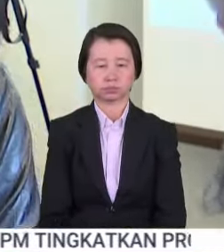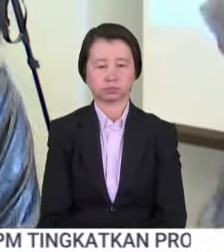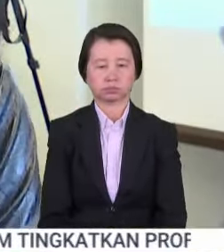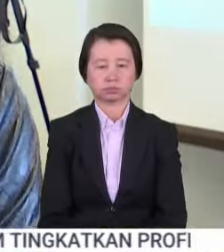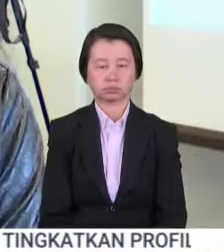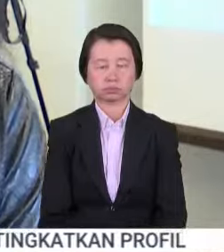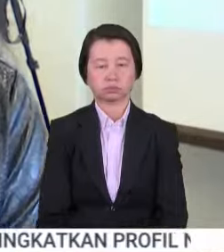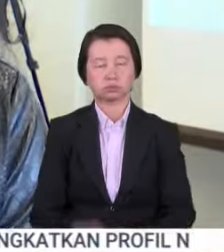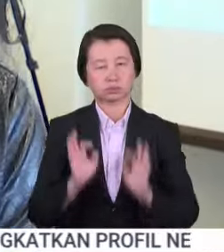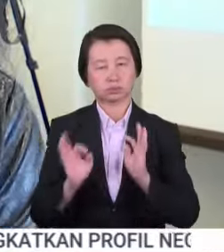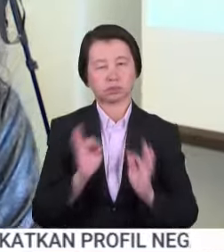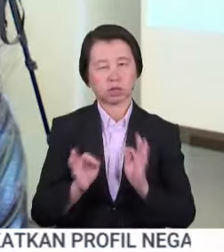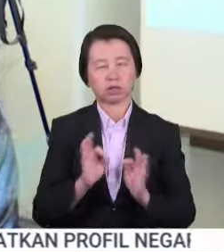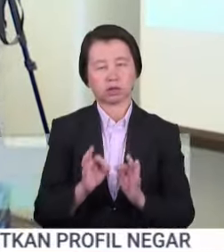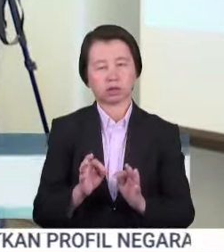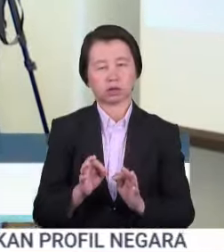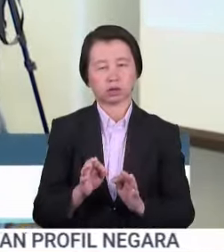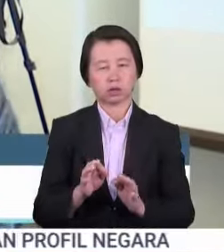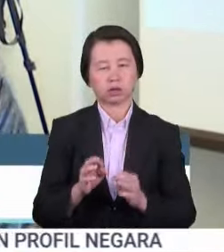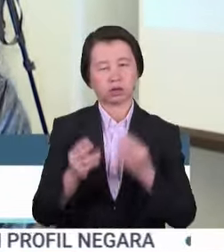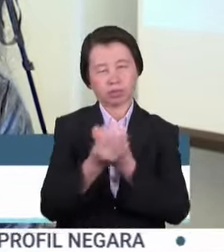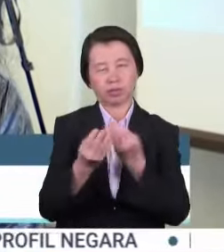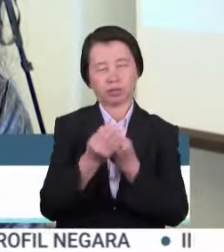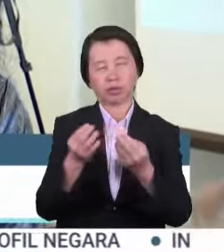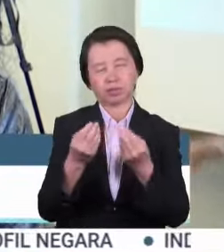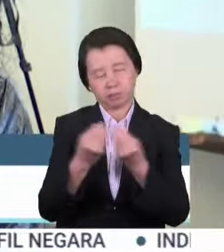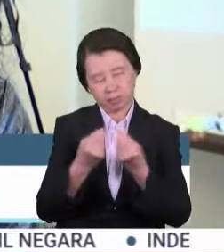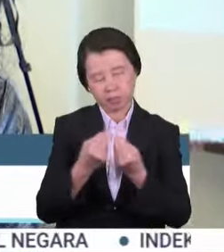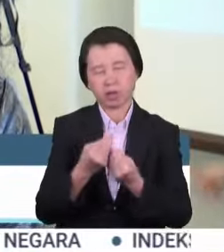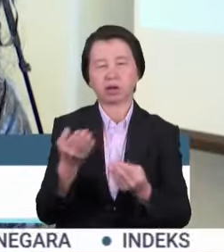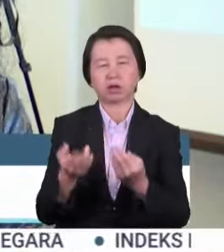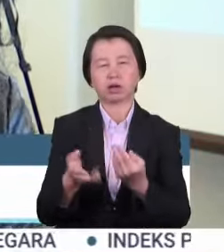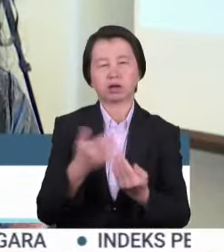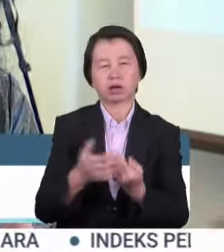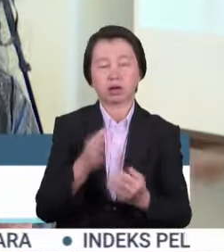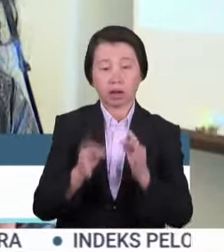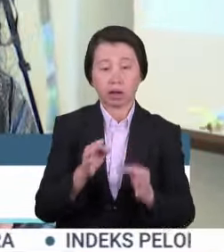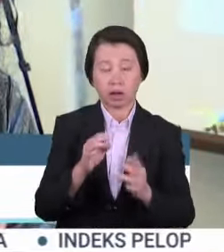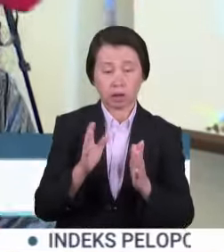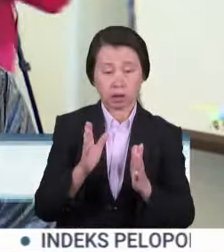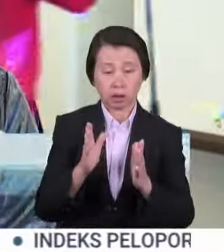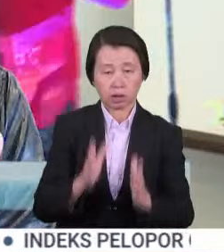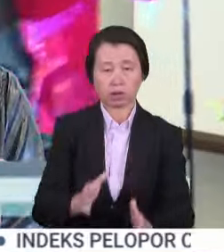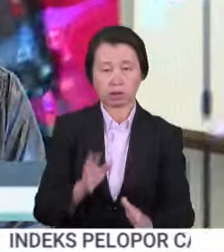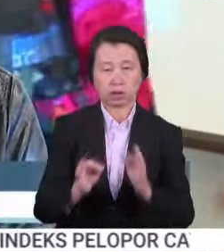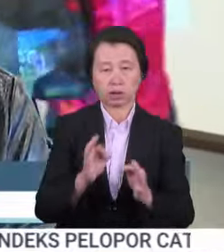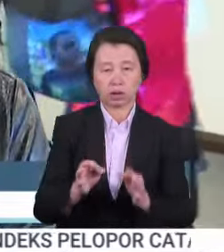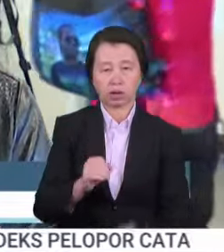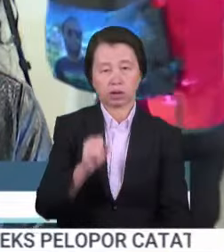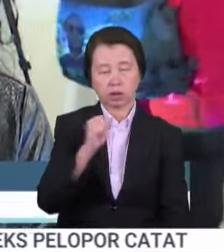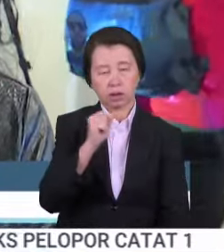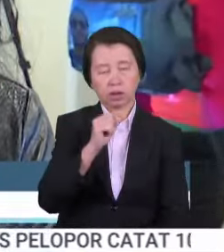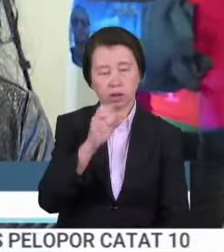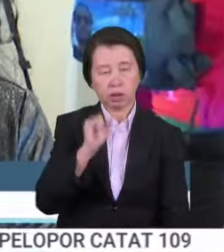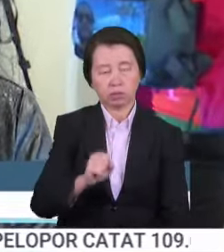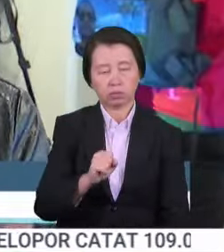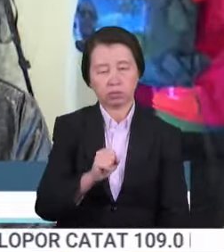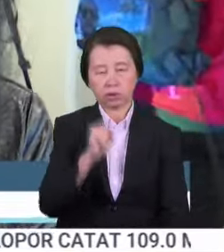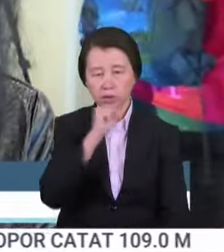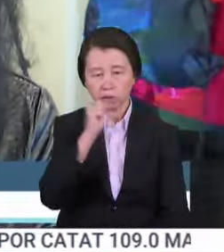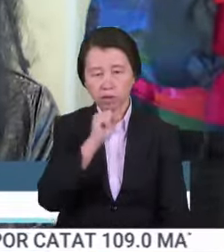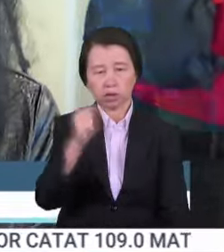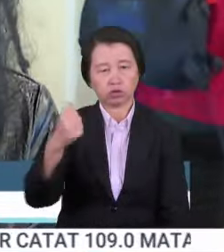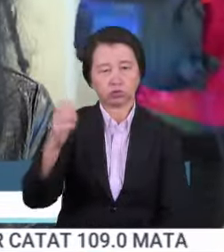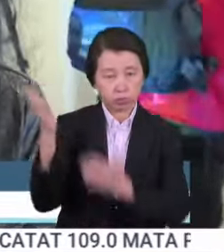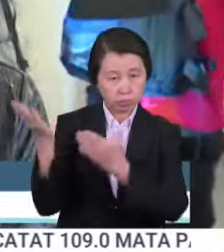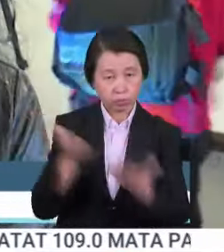Dia secara kalau orang cakap tu matematik yang ringkas tu, kalau seorang apa tu seorang band boy ni dia boleh bawa